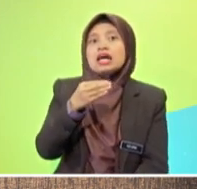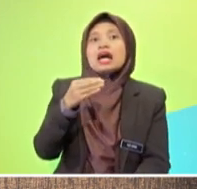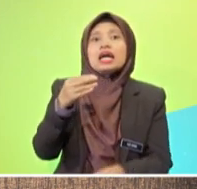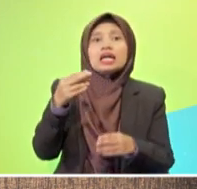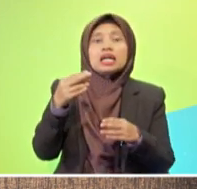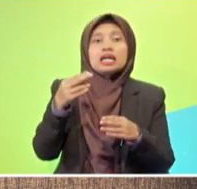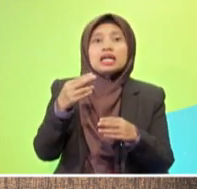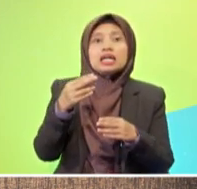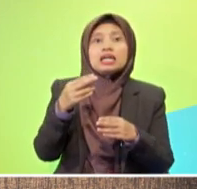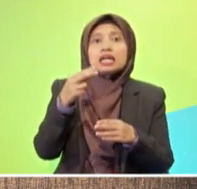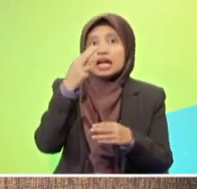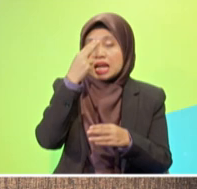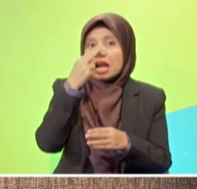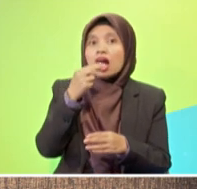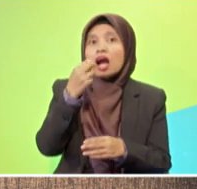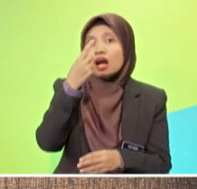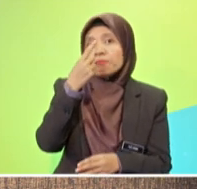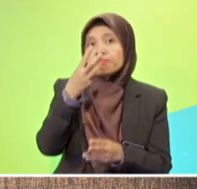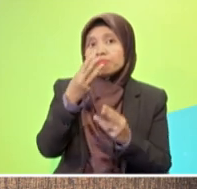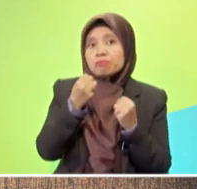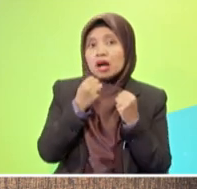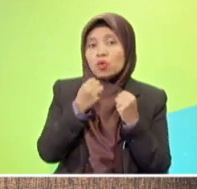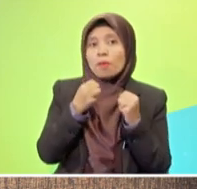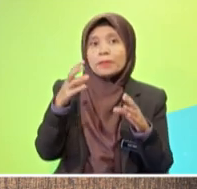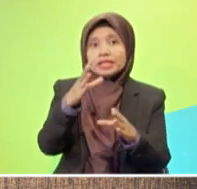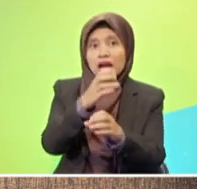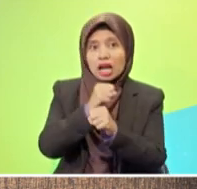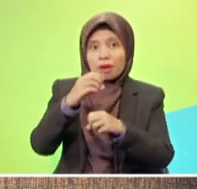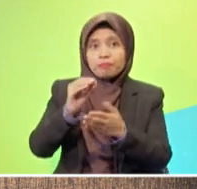dua perkataan ini kabur dan perlu dijelaskan maksudnya